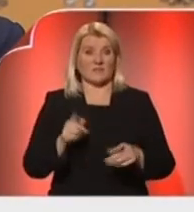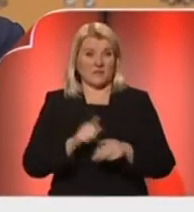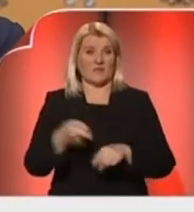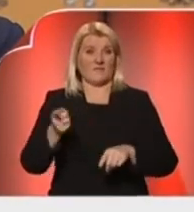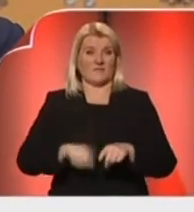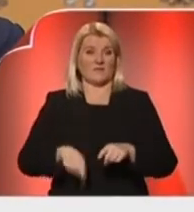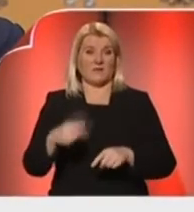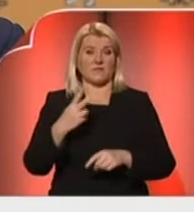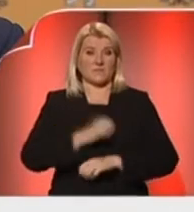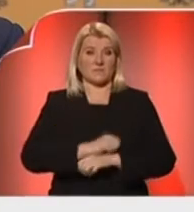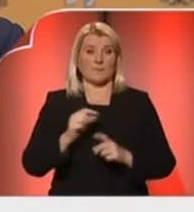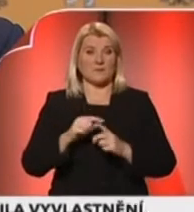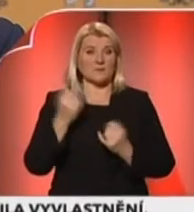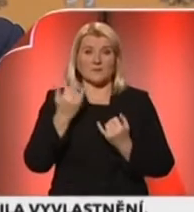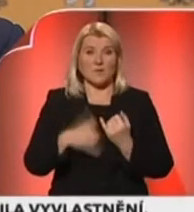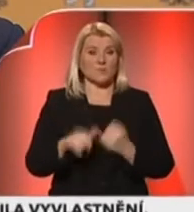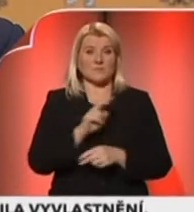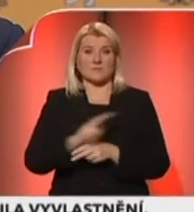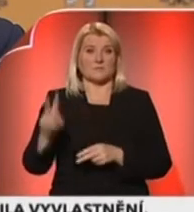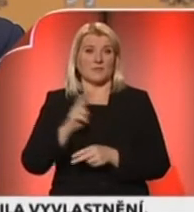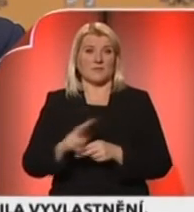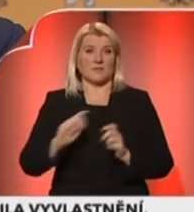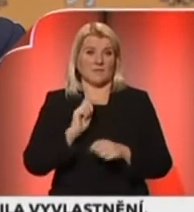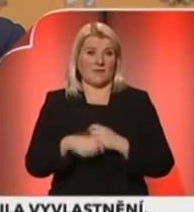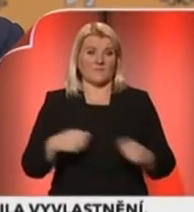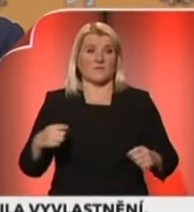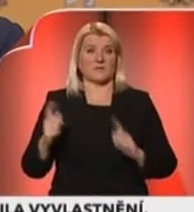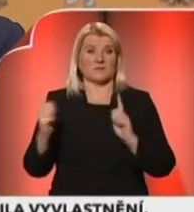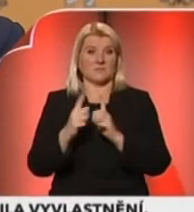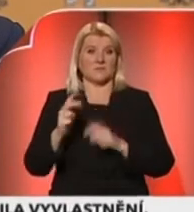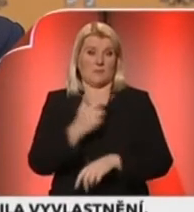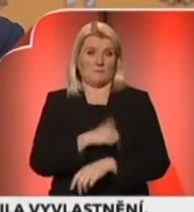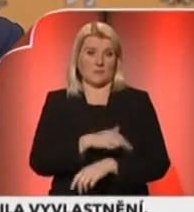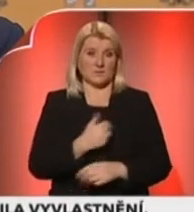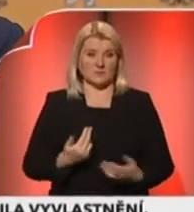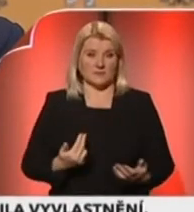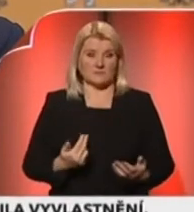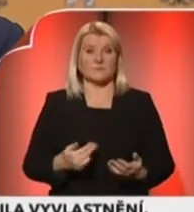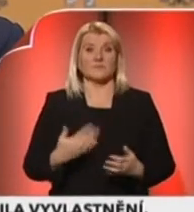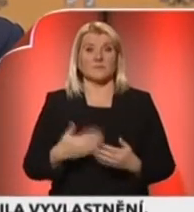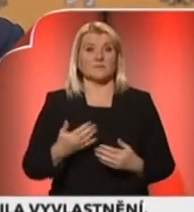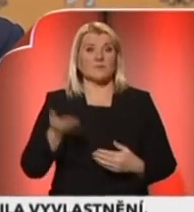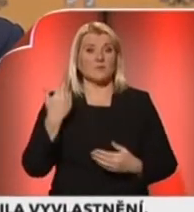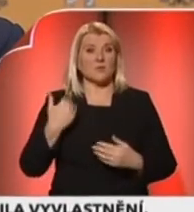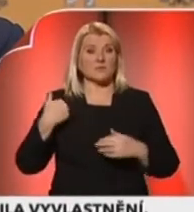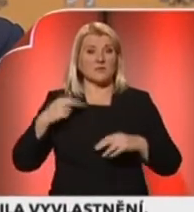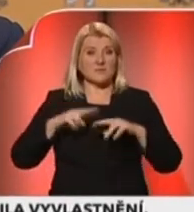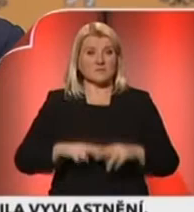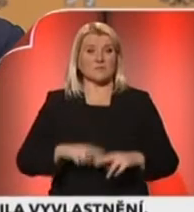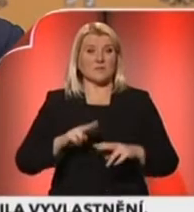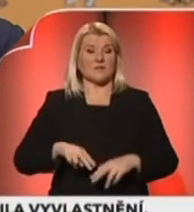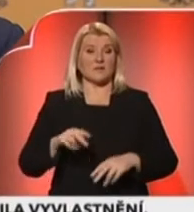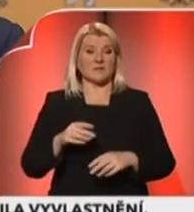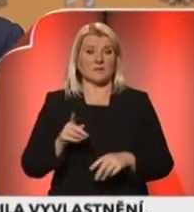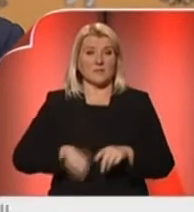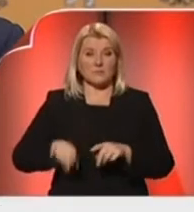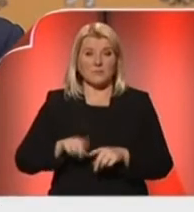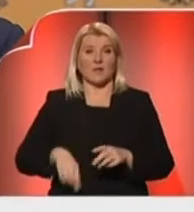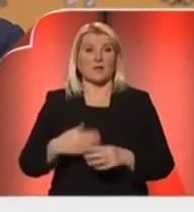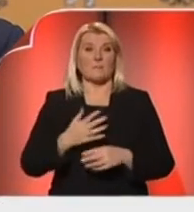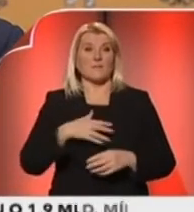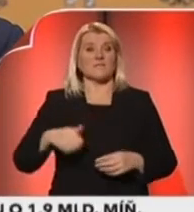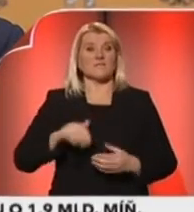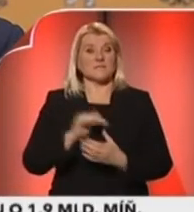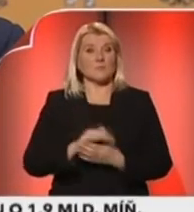není schopná dostat svým závazkům vůči nemocnicím. My tady máme z minulosti resty, například když pan ministr slíbil,